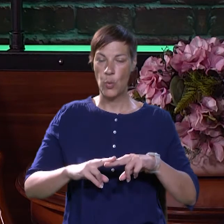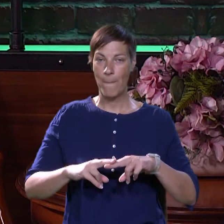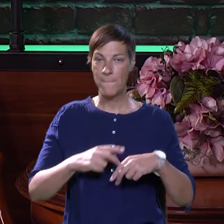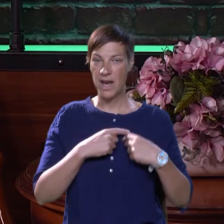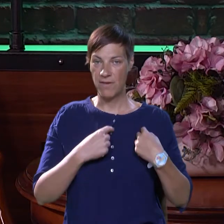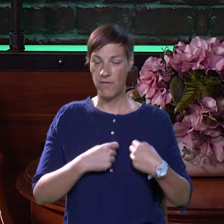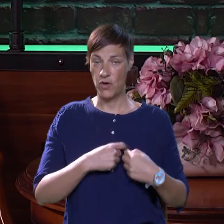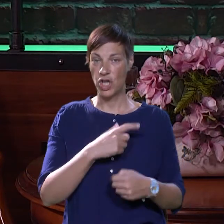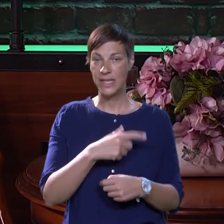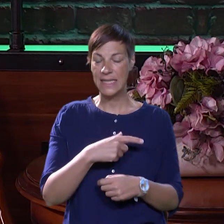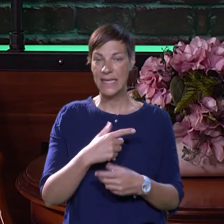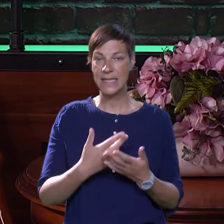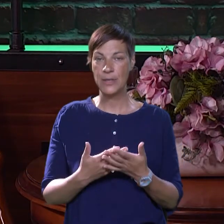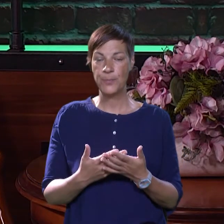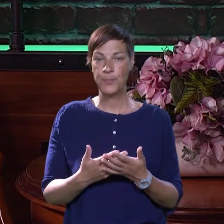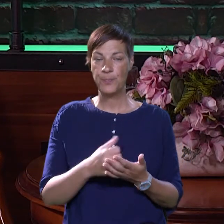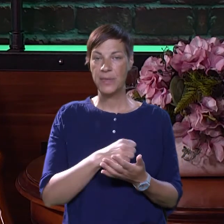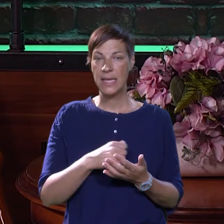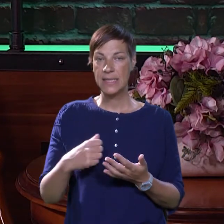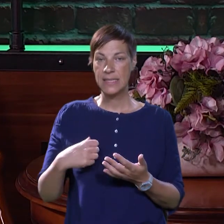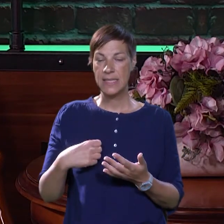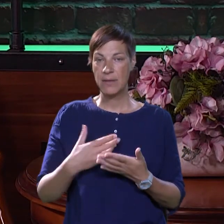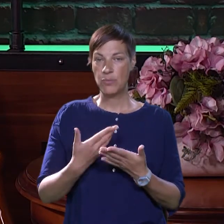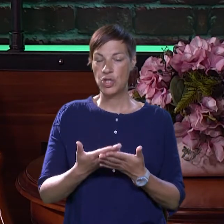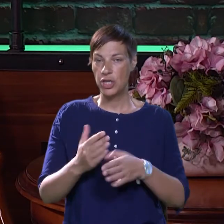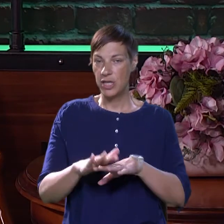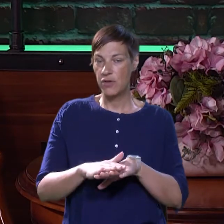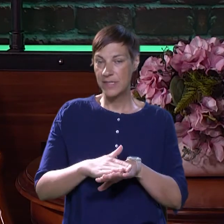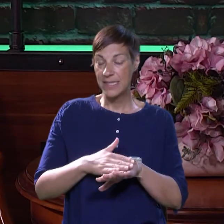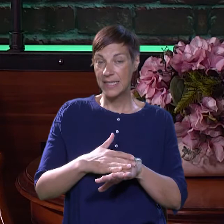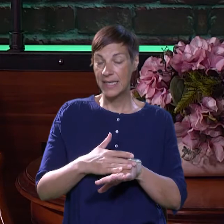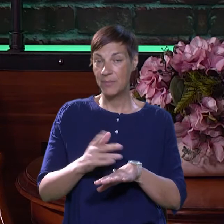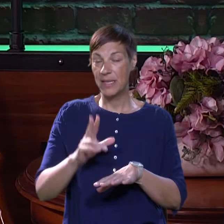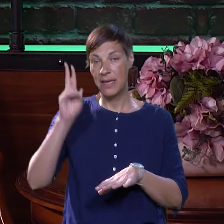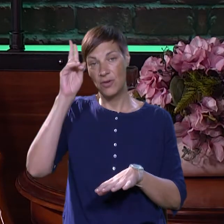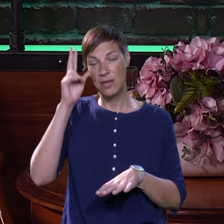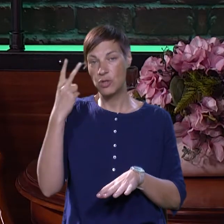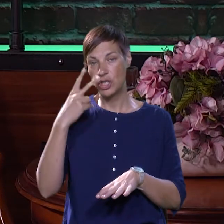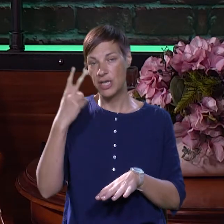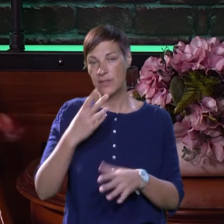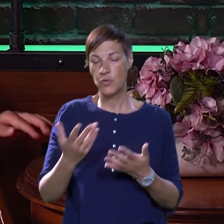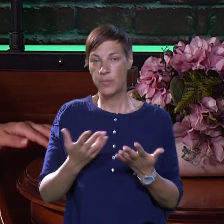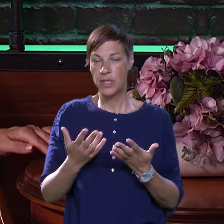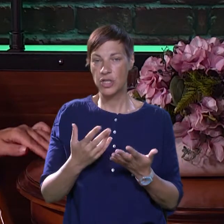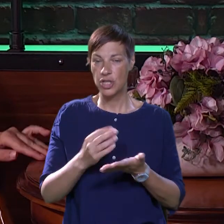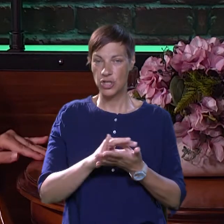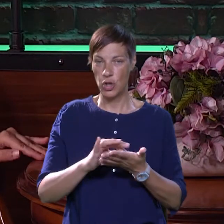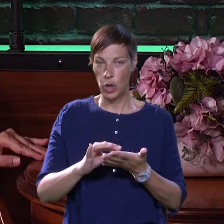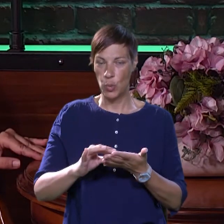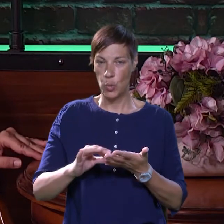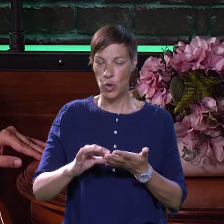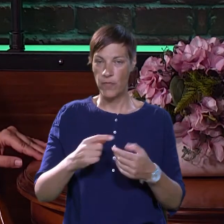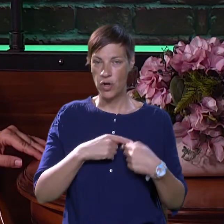pravo dakle volontirati, samo što je onda njihov skrbnik. Pretpostavimo da neko ne može razumjeti što stoji u jednom